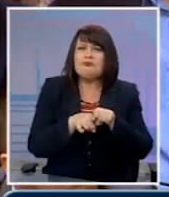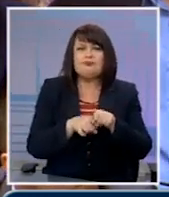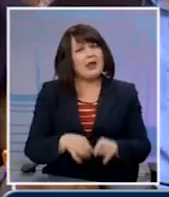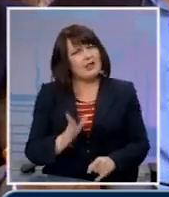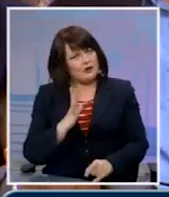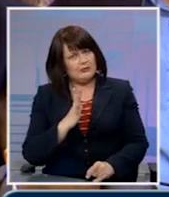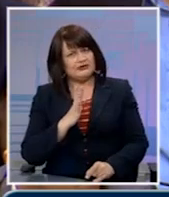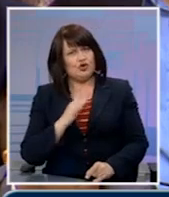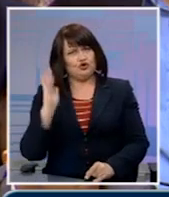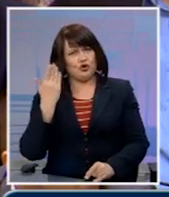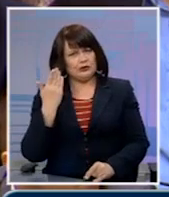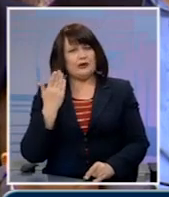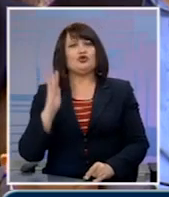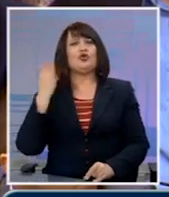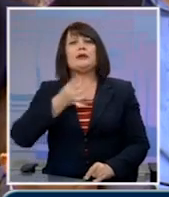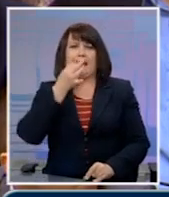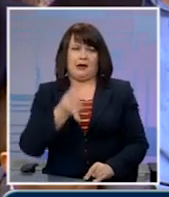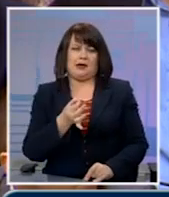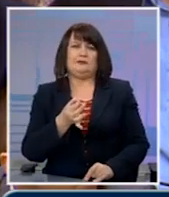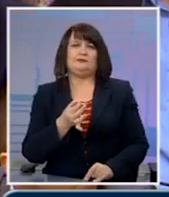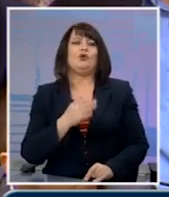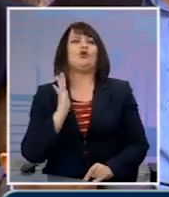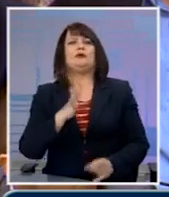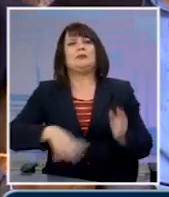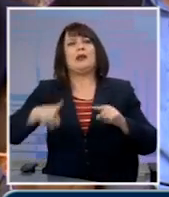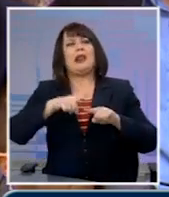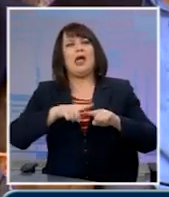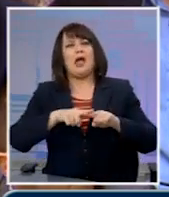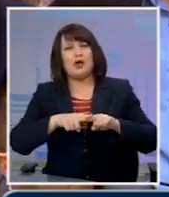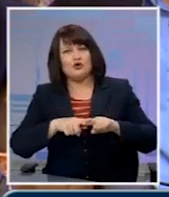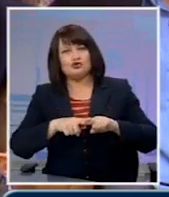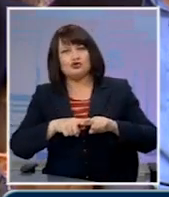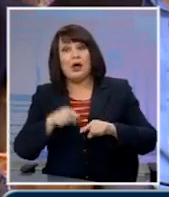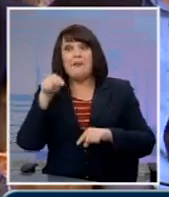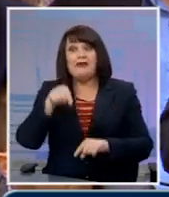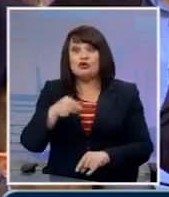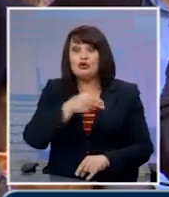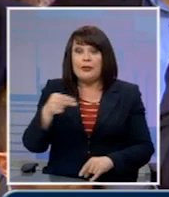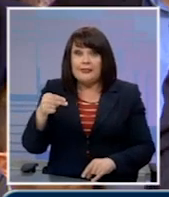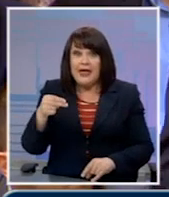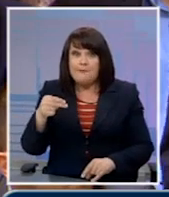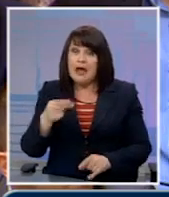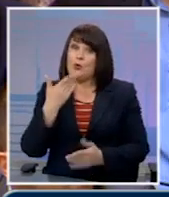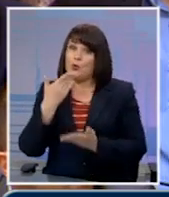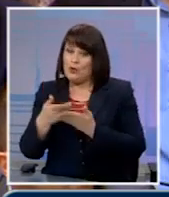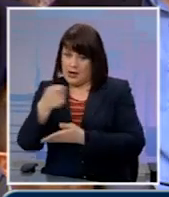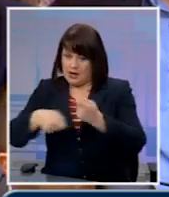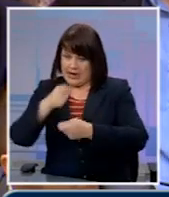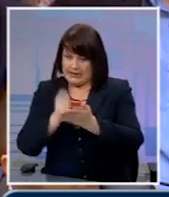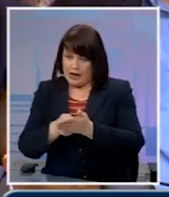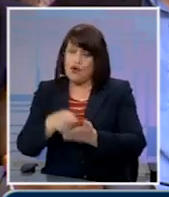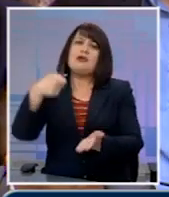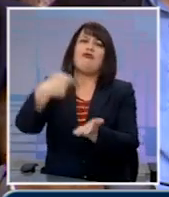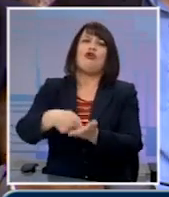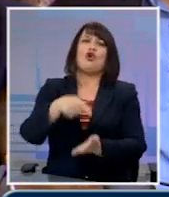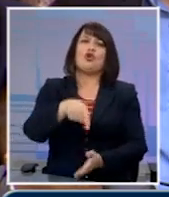ανθρωπιστικός γιατί τότε έλεγαν ότι ο ελληνικός λαός καταναλώσει από αυτό το είδος θα πληρώσει αυτό το φόρο τώρα